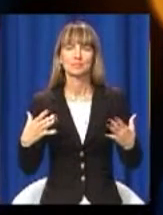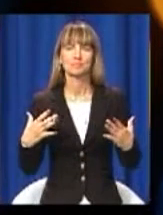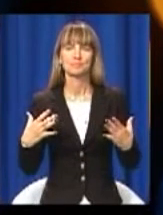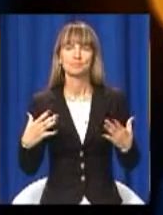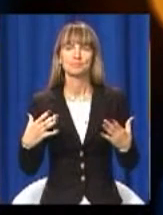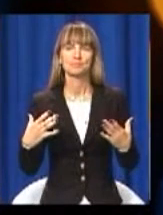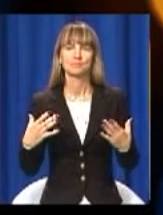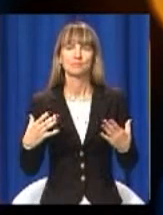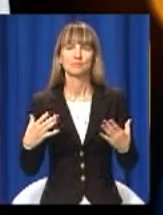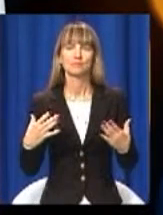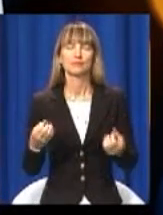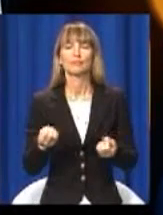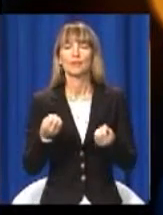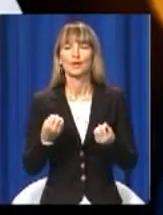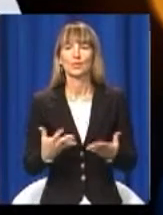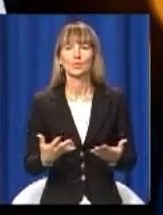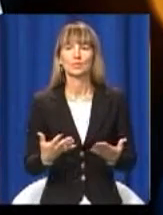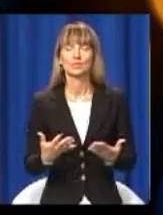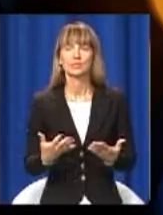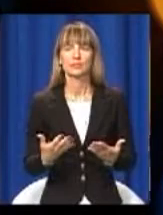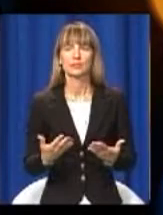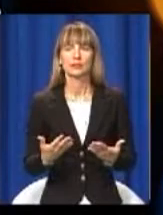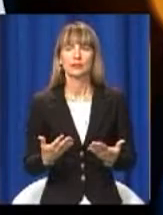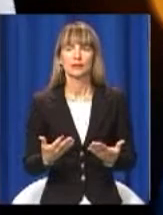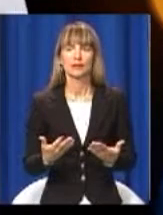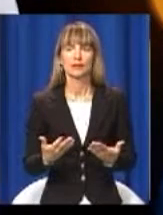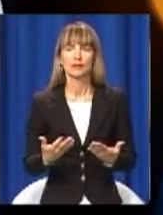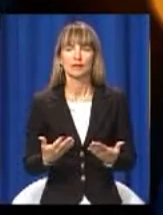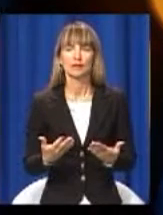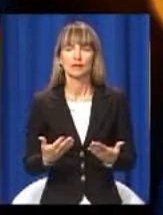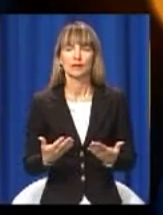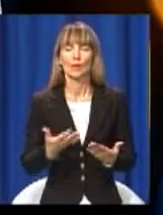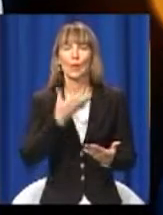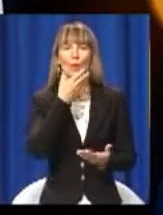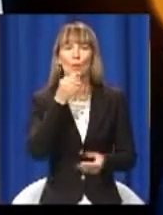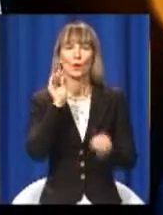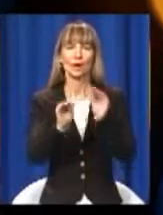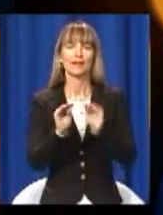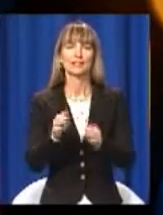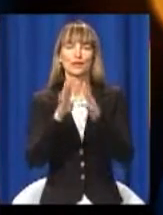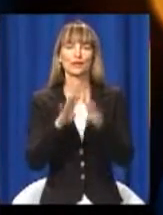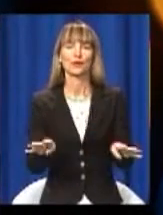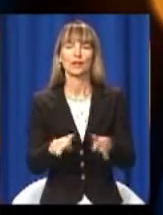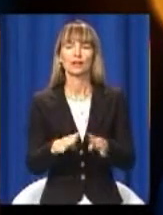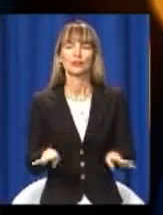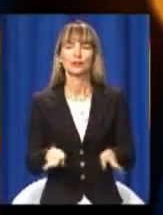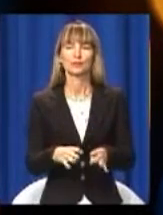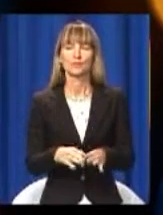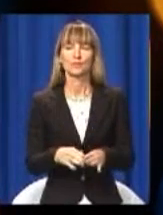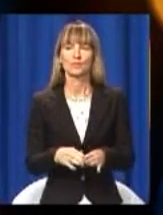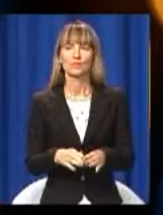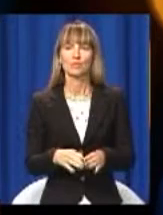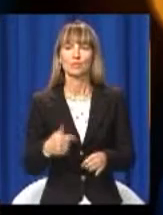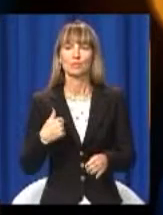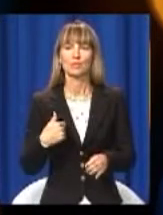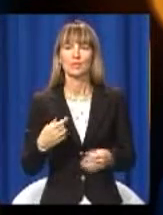отмечаешь? Ну, просто так-так. Нарисую елочку. Мы